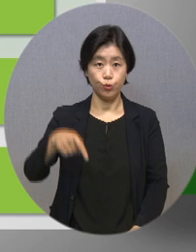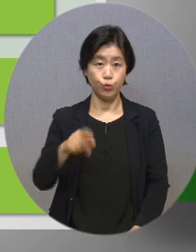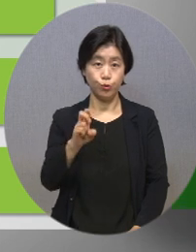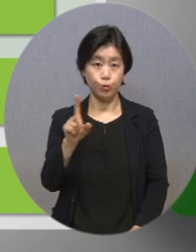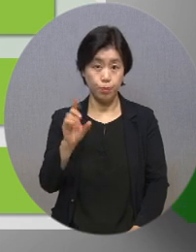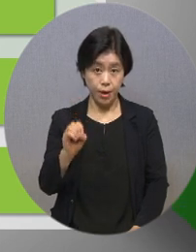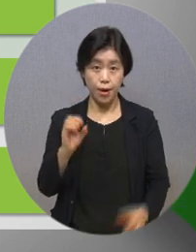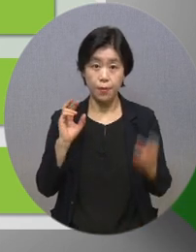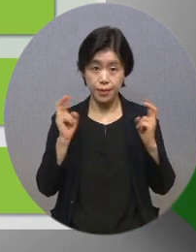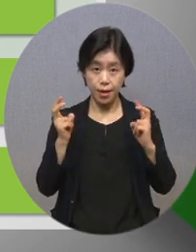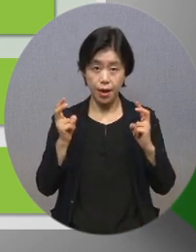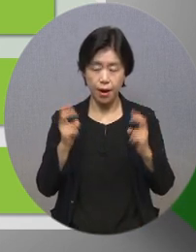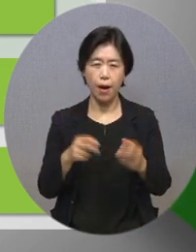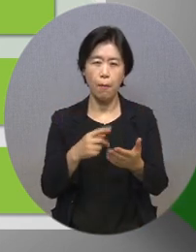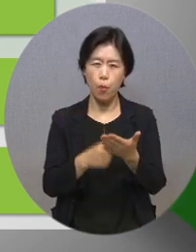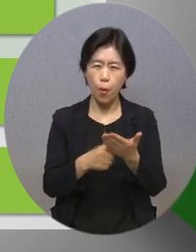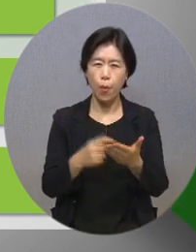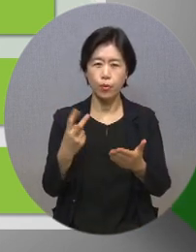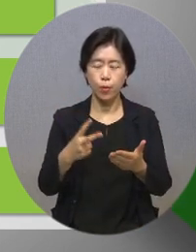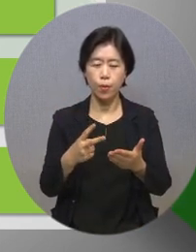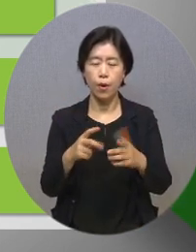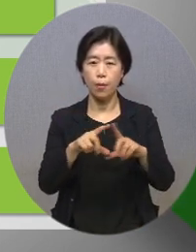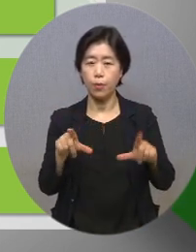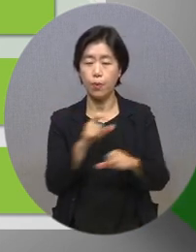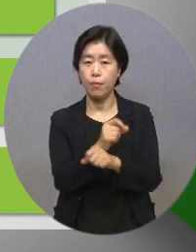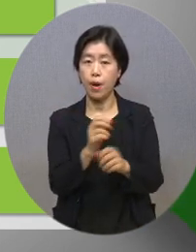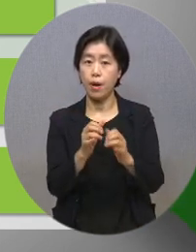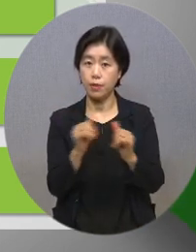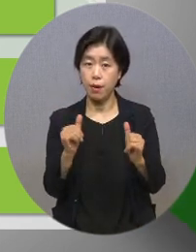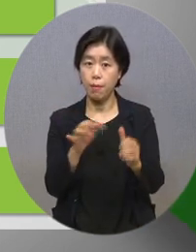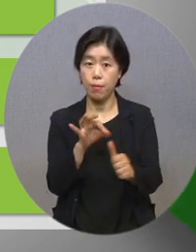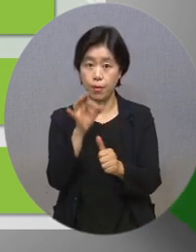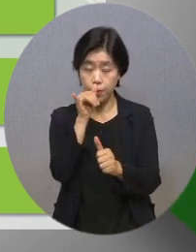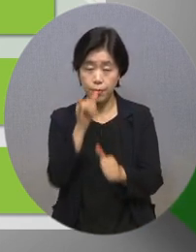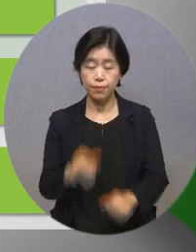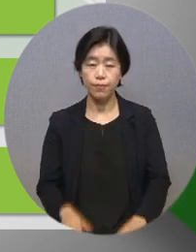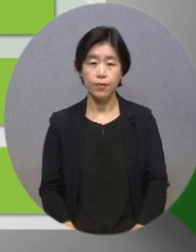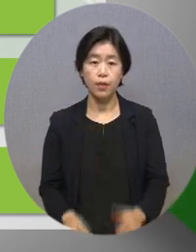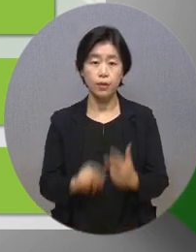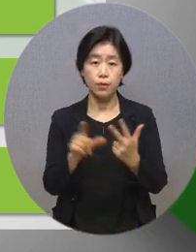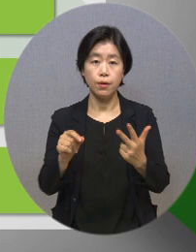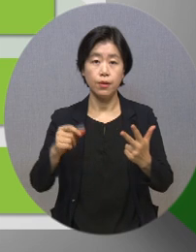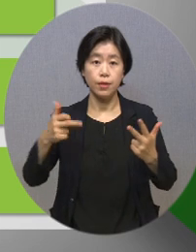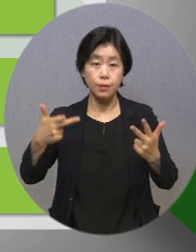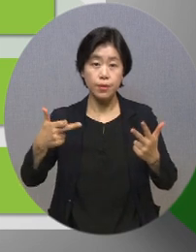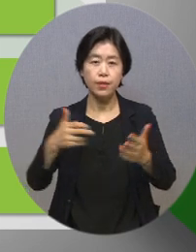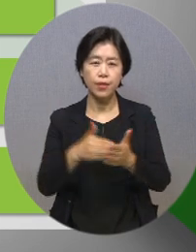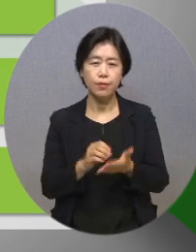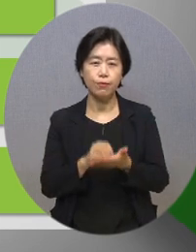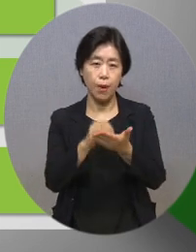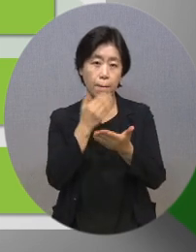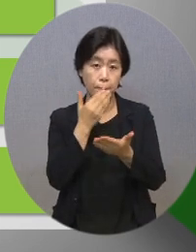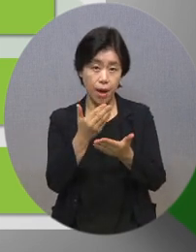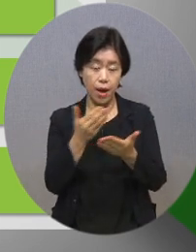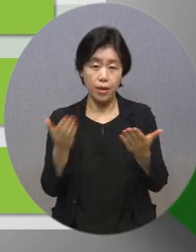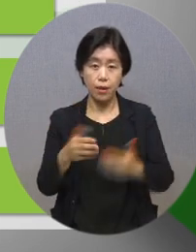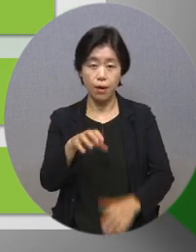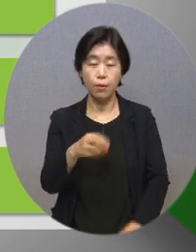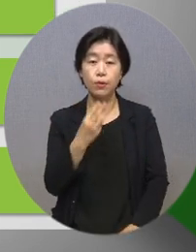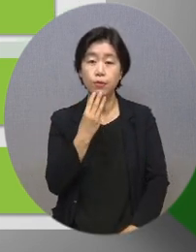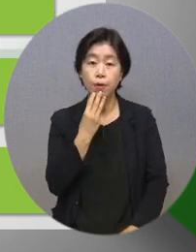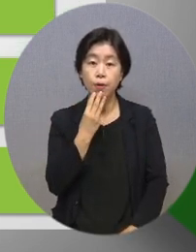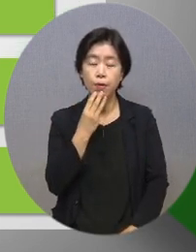쿠팡 주식회사에서 총무 및 일반 사무원을 모집합니다. 접수 마감일은 7월 17일까지며 근무지는